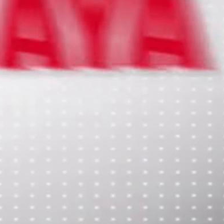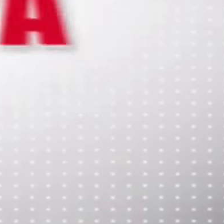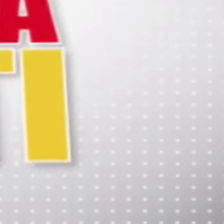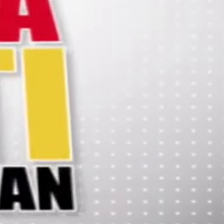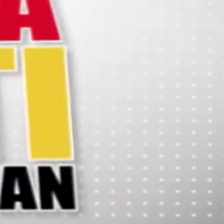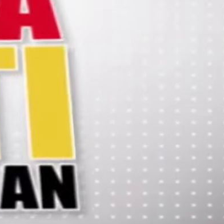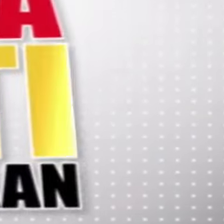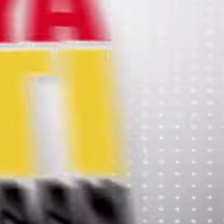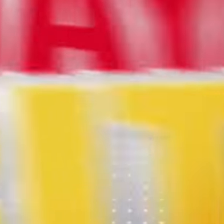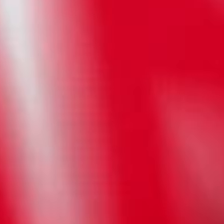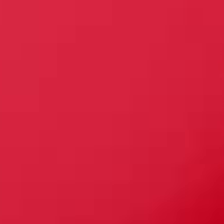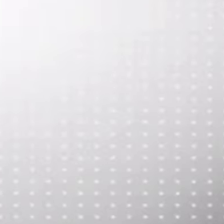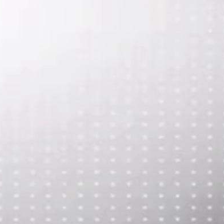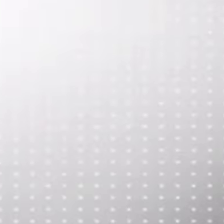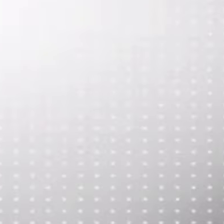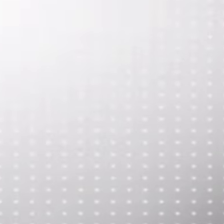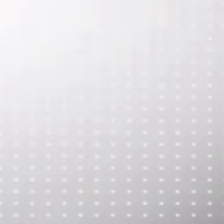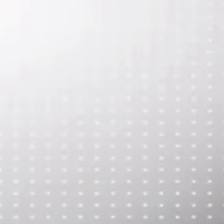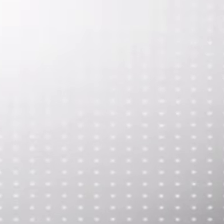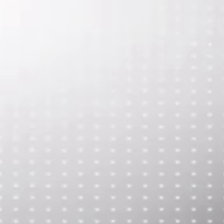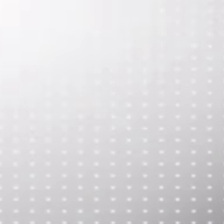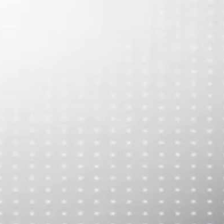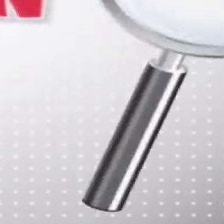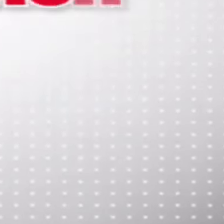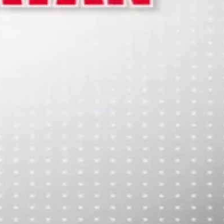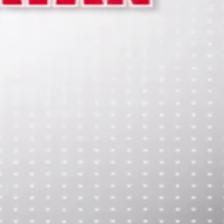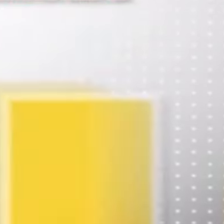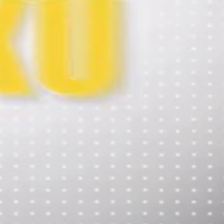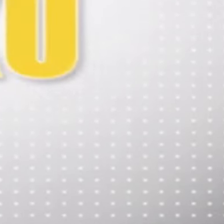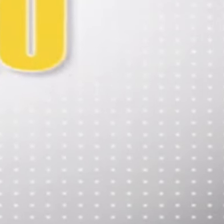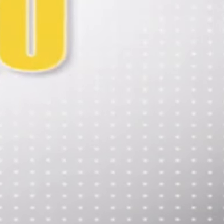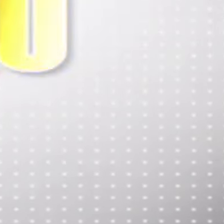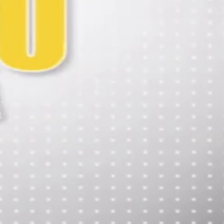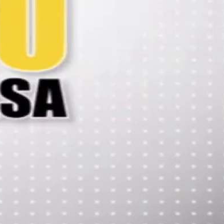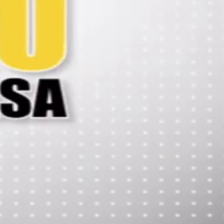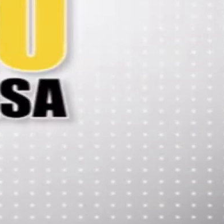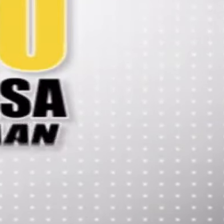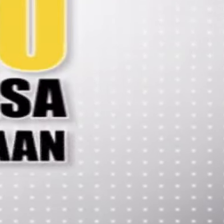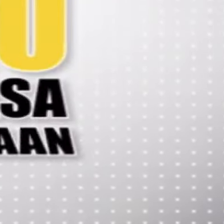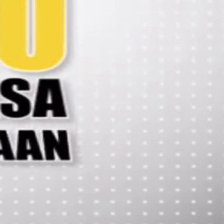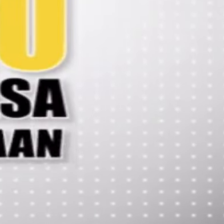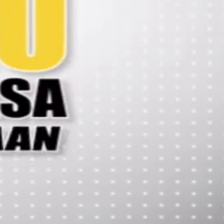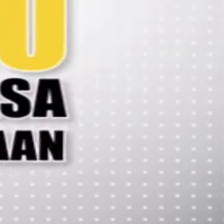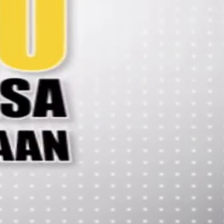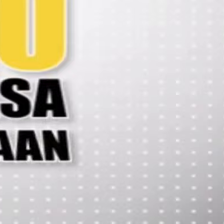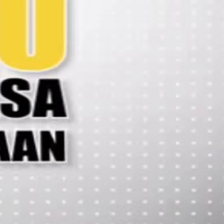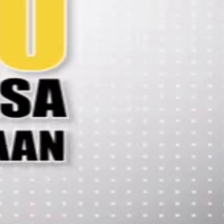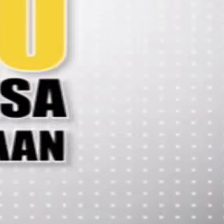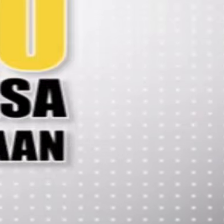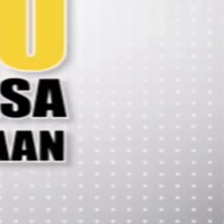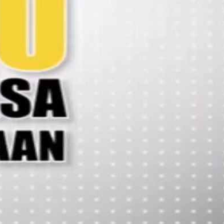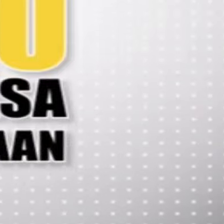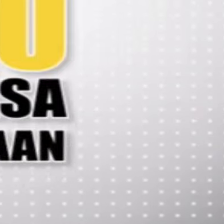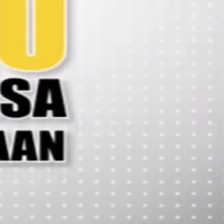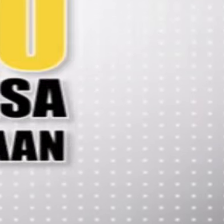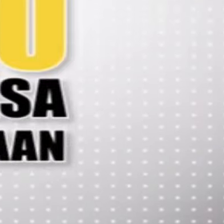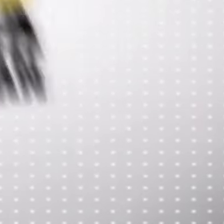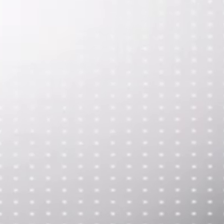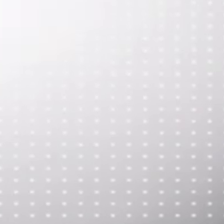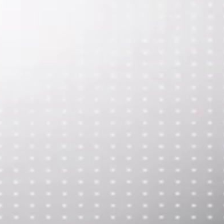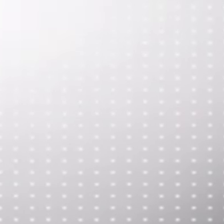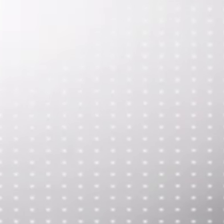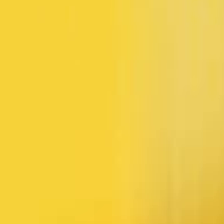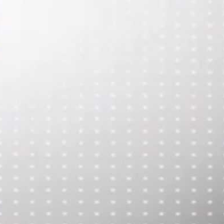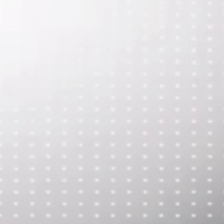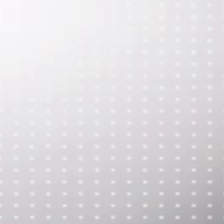Suruhanjaya Integrity Agency Penguatkuasaan mengendali aduan orang ramai dan menjalankan siasatan mengenai salah laku pegawai penguatkuasa dan agensi